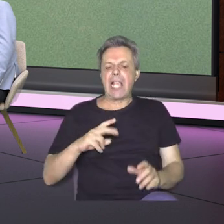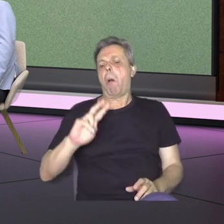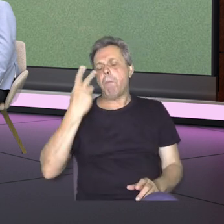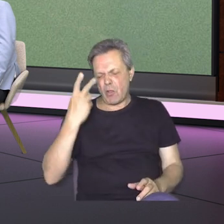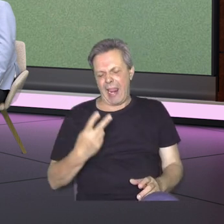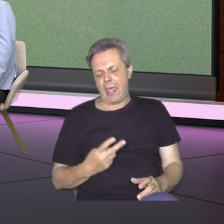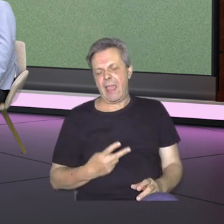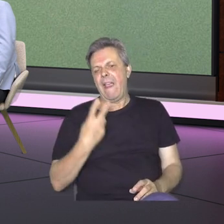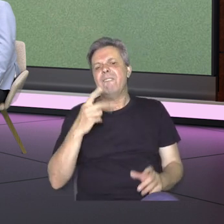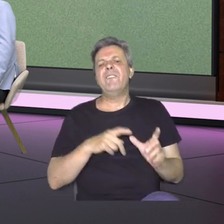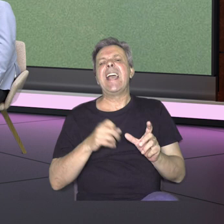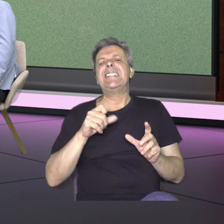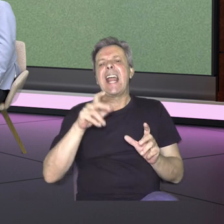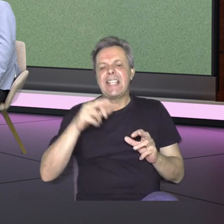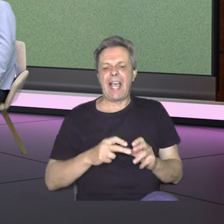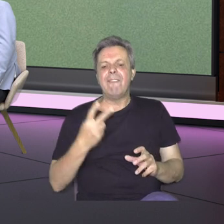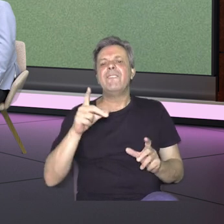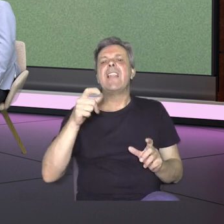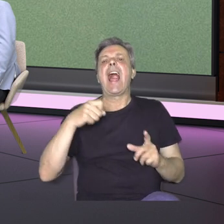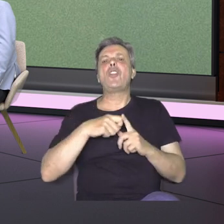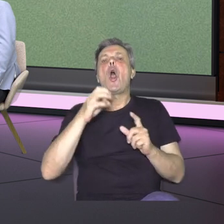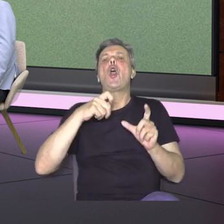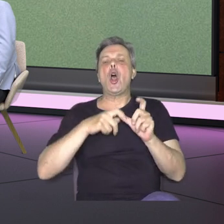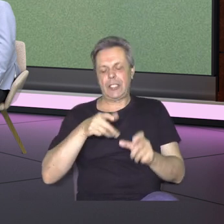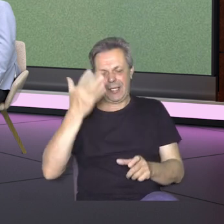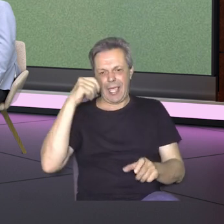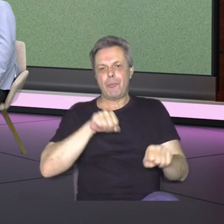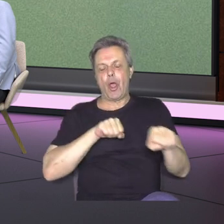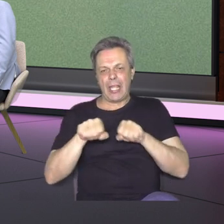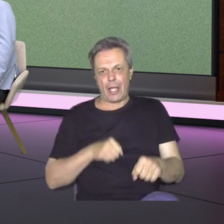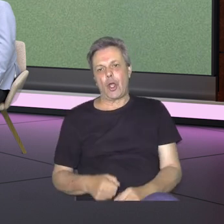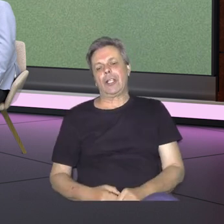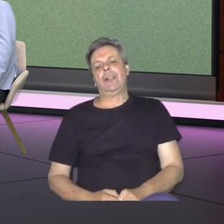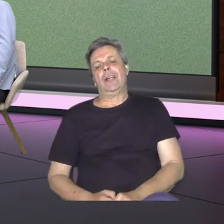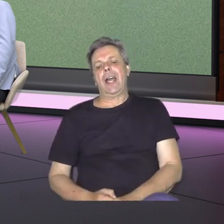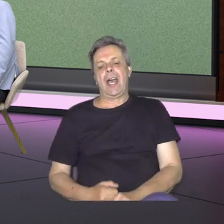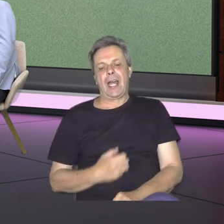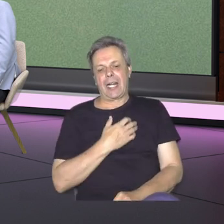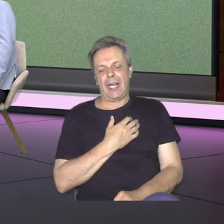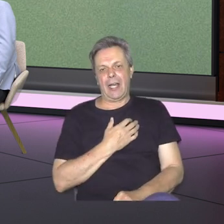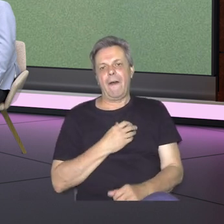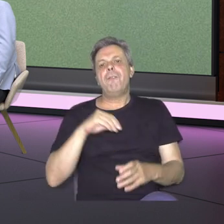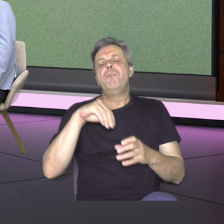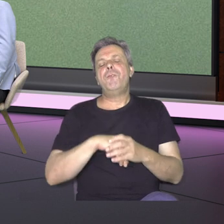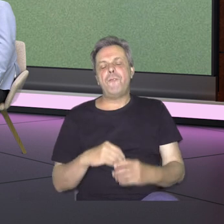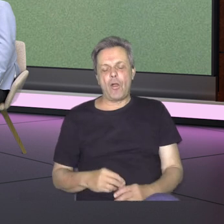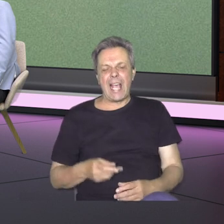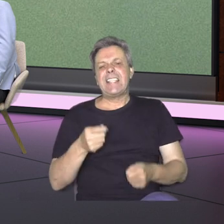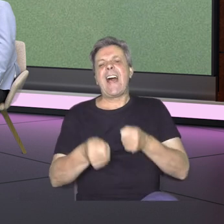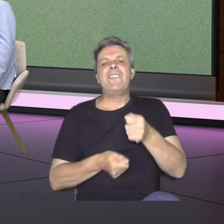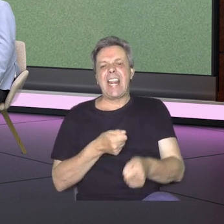njega pozovemo, Vlado Kos, bio tada direktor fonda